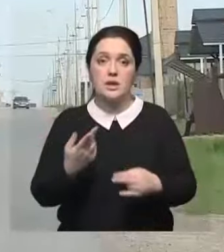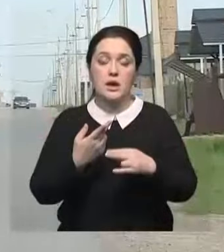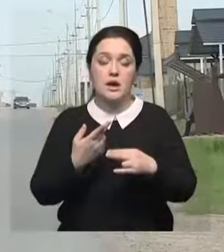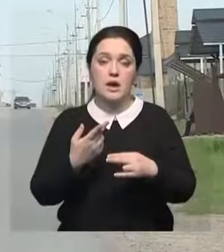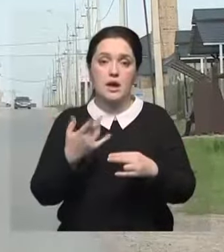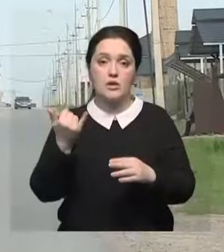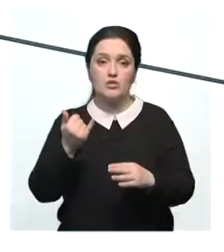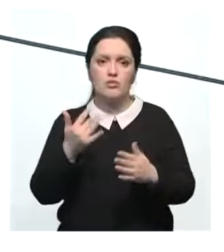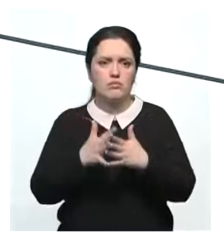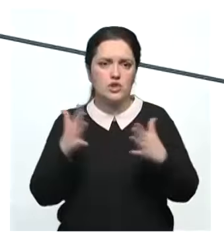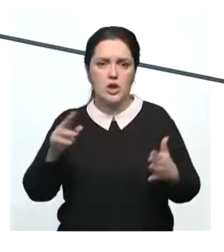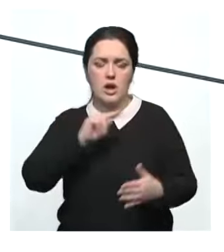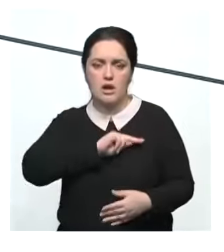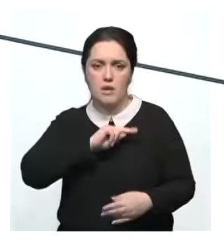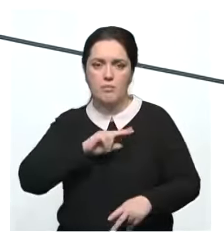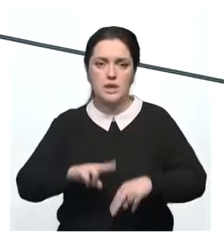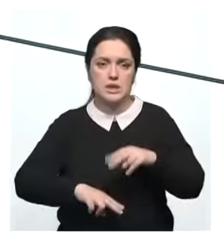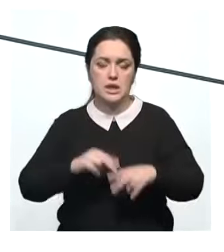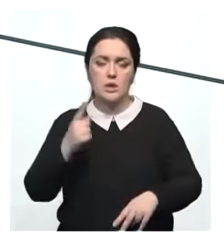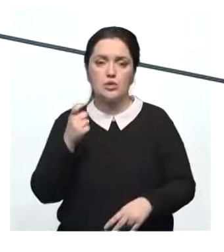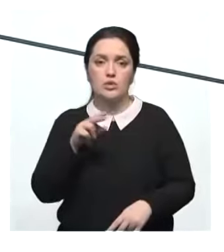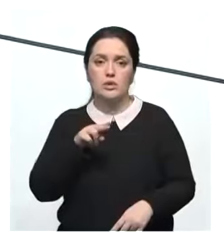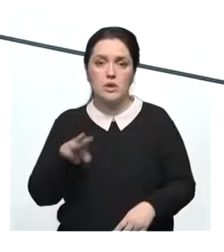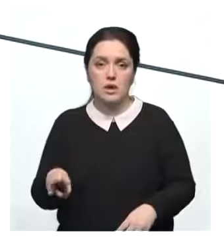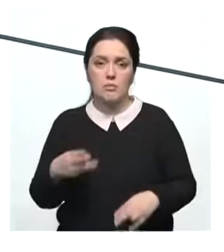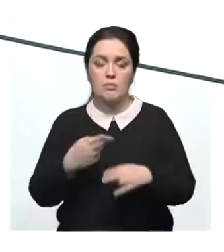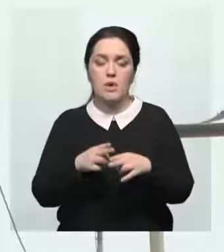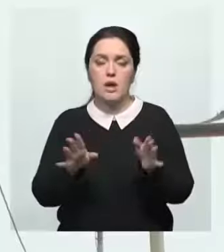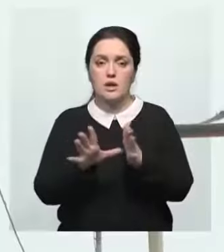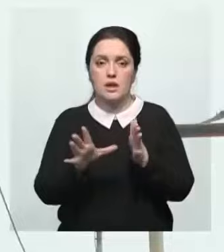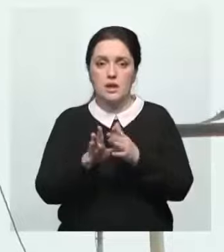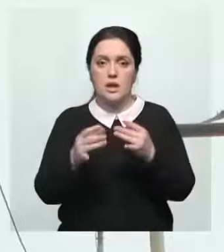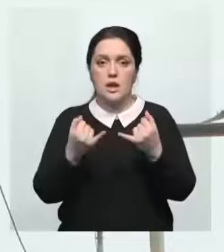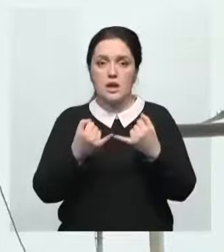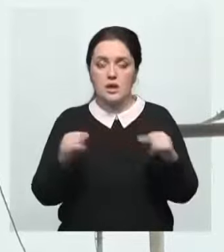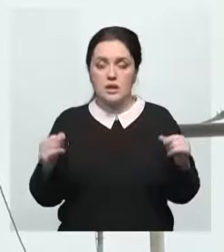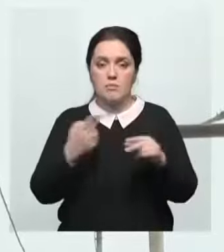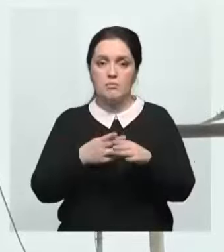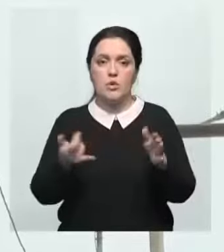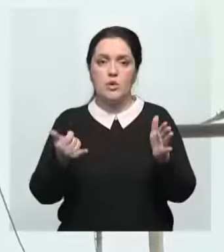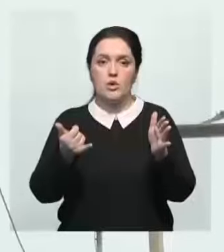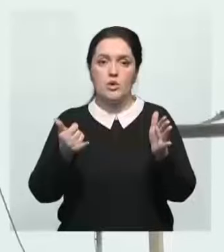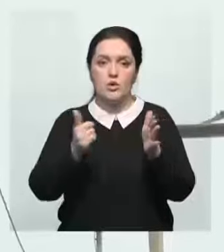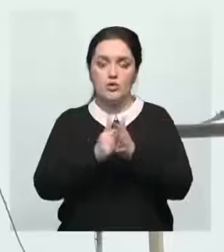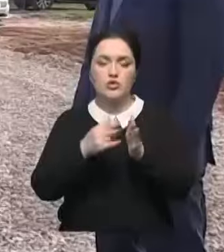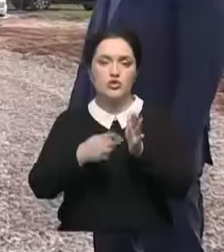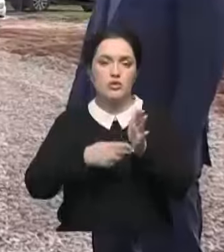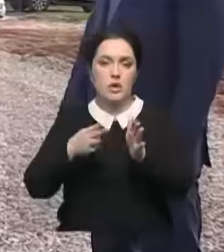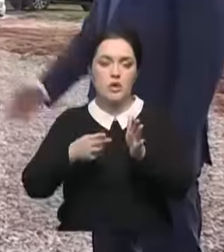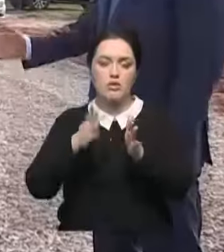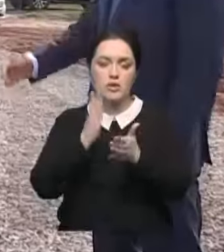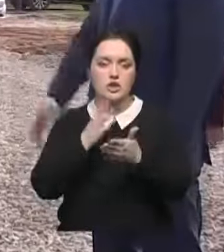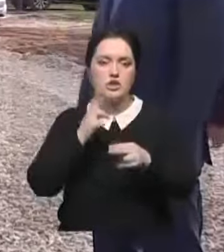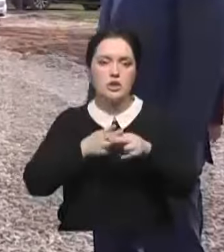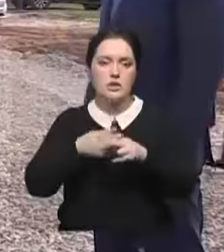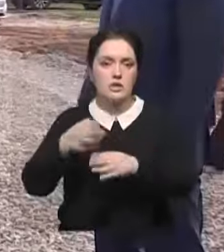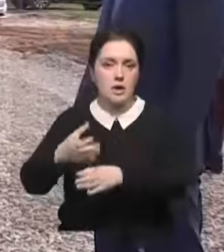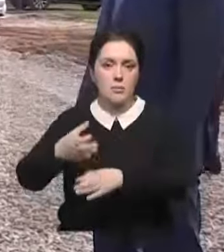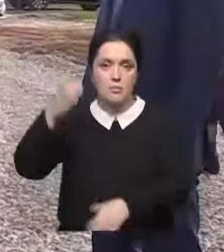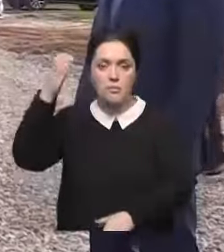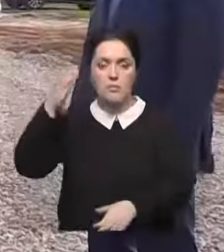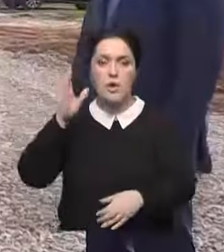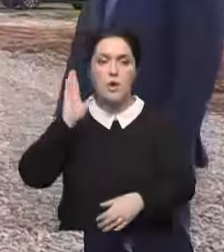момента стоит большая работа строительства более 100 километров линии электропередач и установка железобетонных опор. А затем, как иллюстрация к